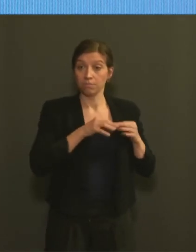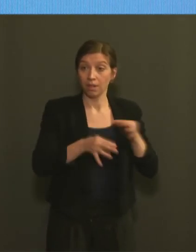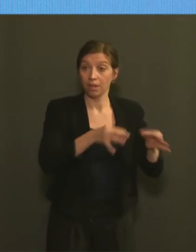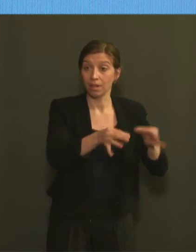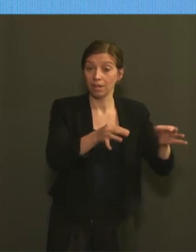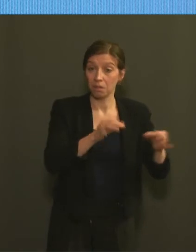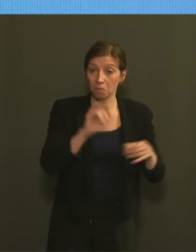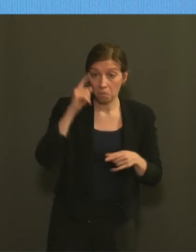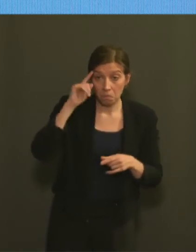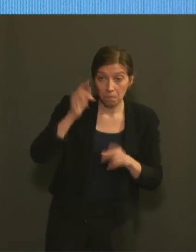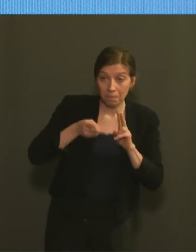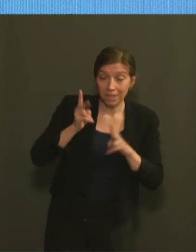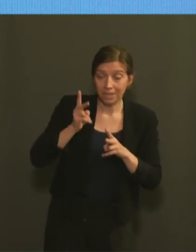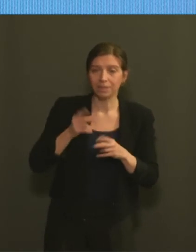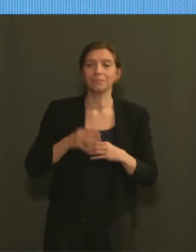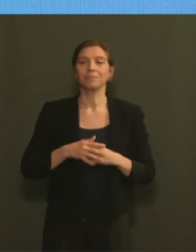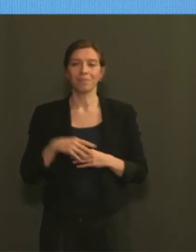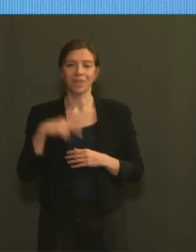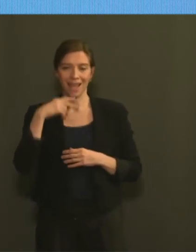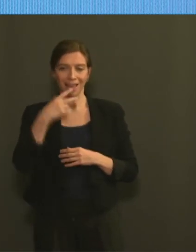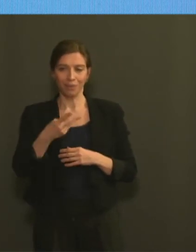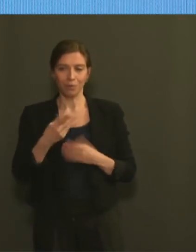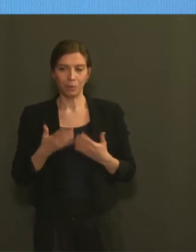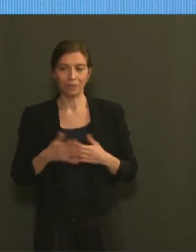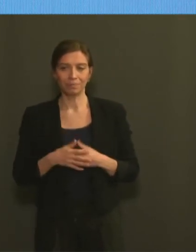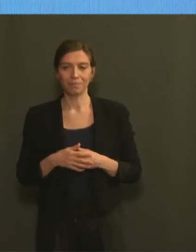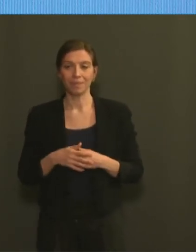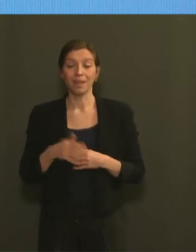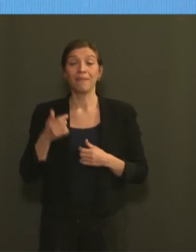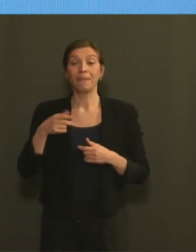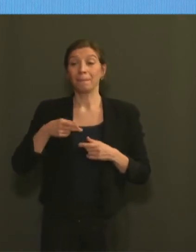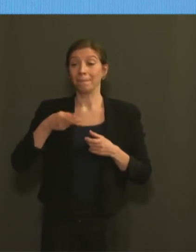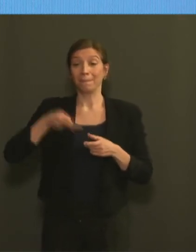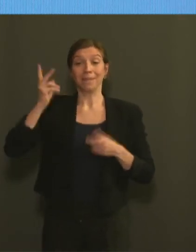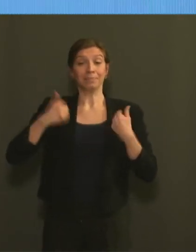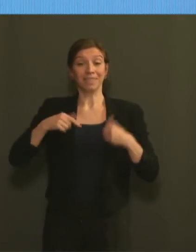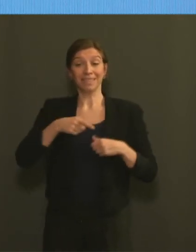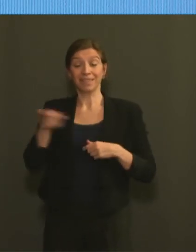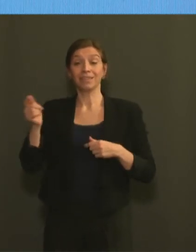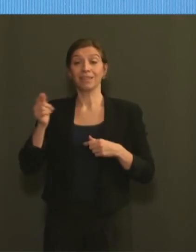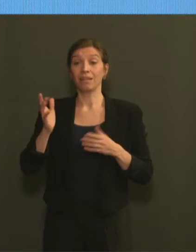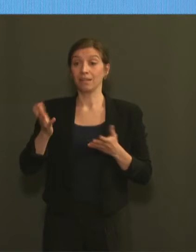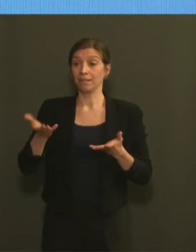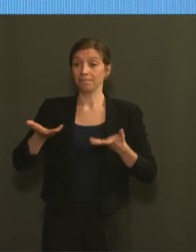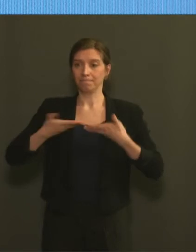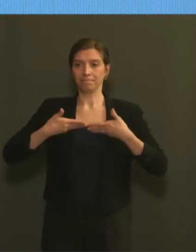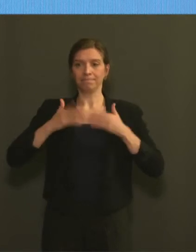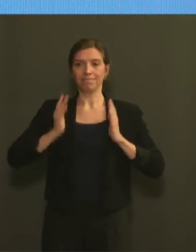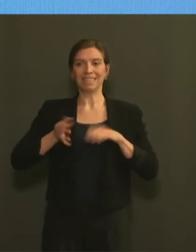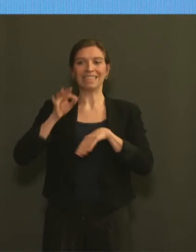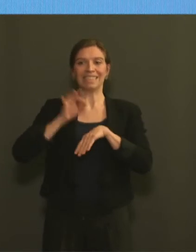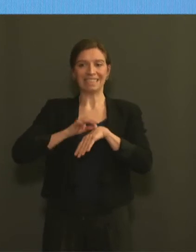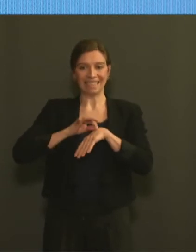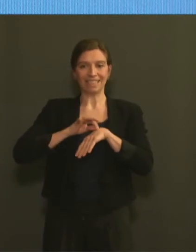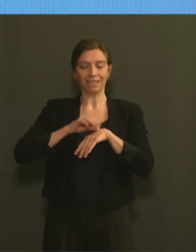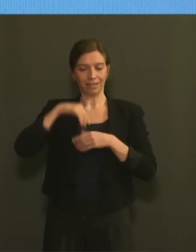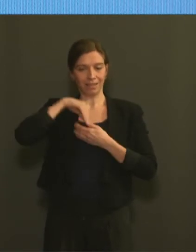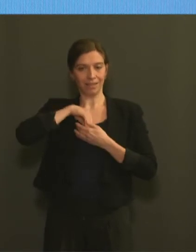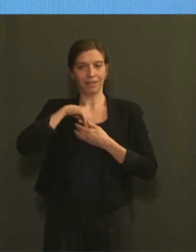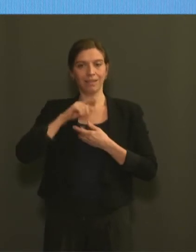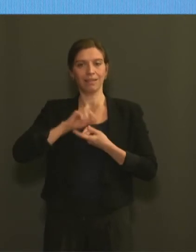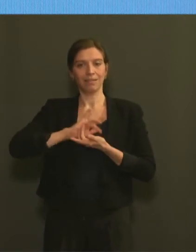immune réponse gamme entry de nombreux meetings au final en vaccinant si le rythme